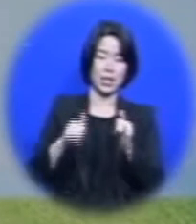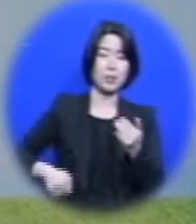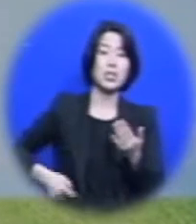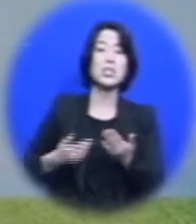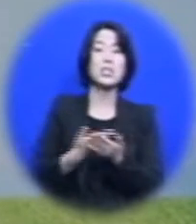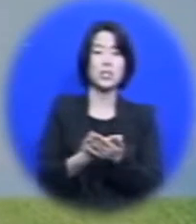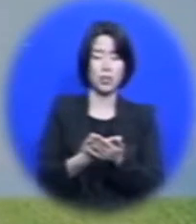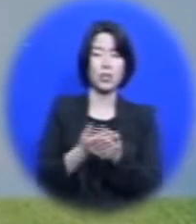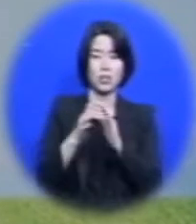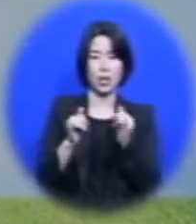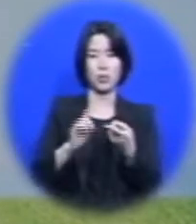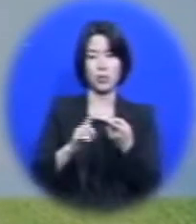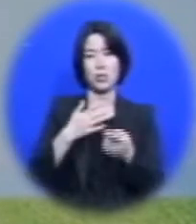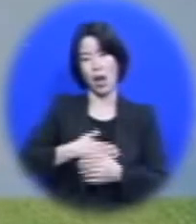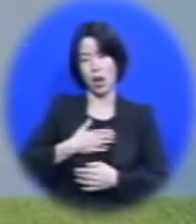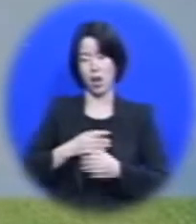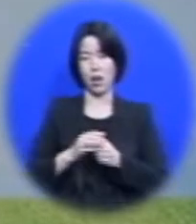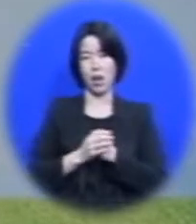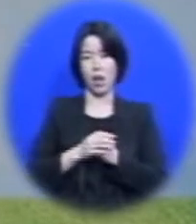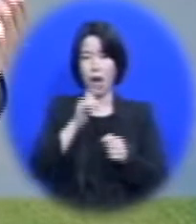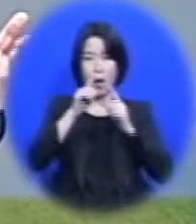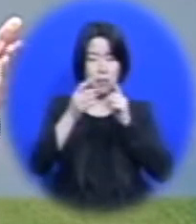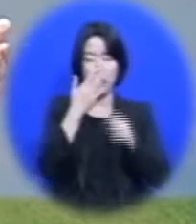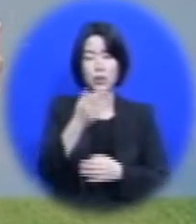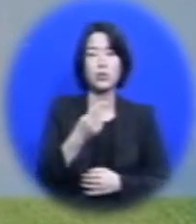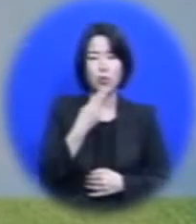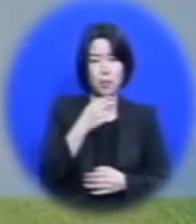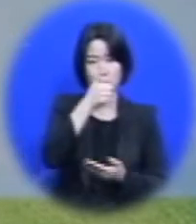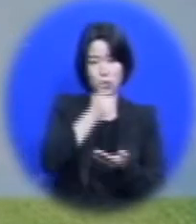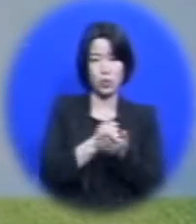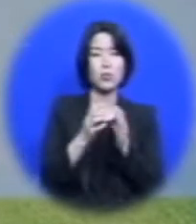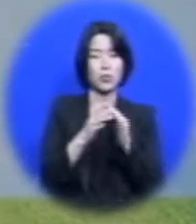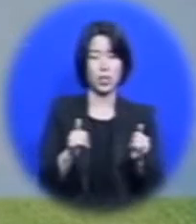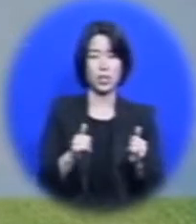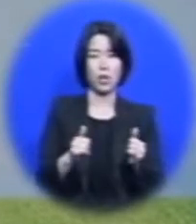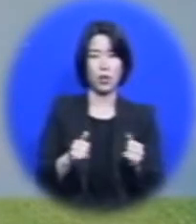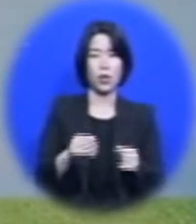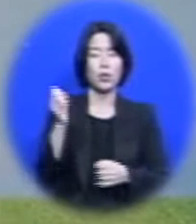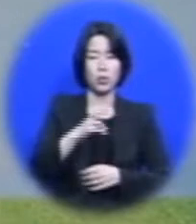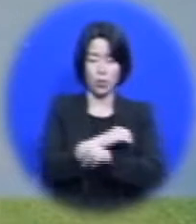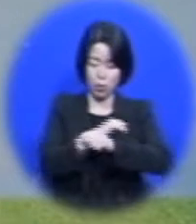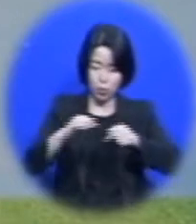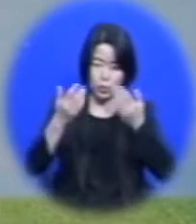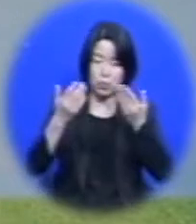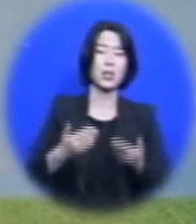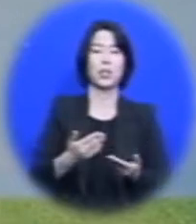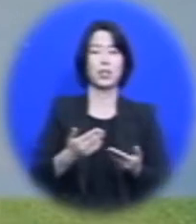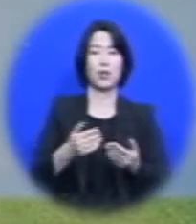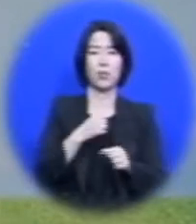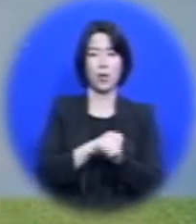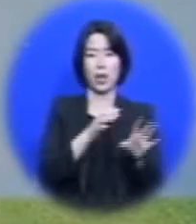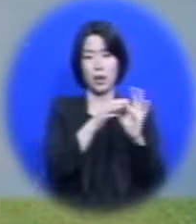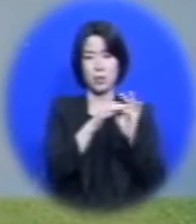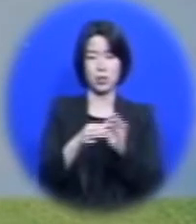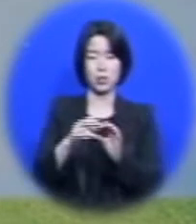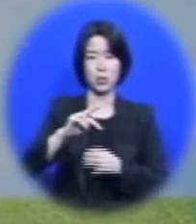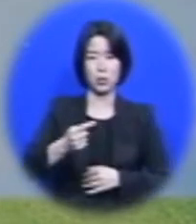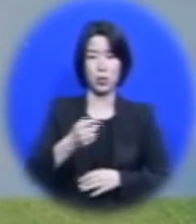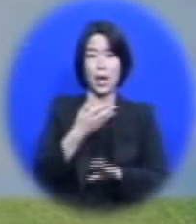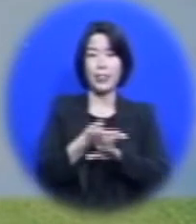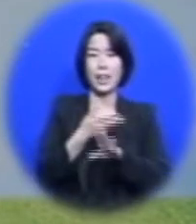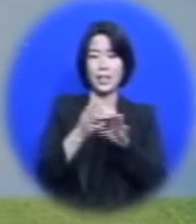사람이구나 하는 걸 압니다. 말할 수 없는 죄인이라고 그리고 용서받았다고 하면서도 그렇게